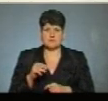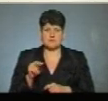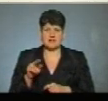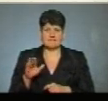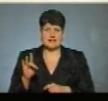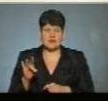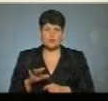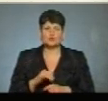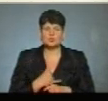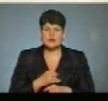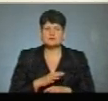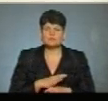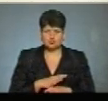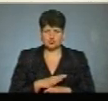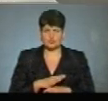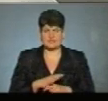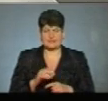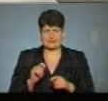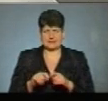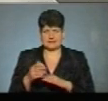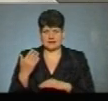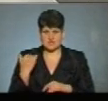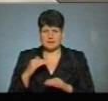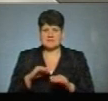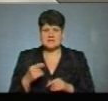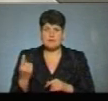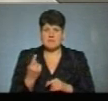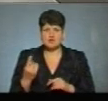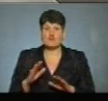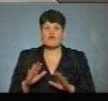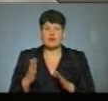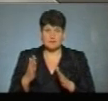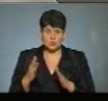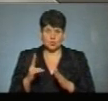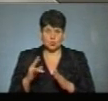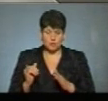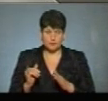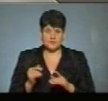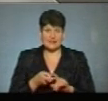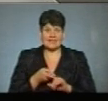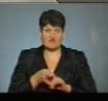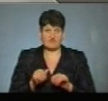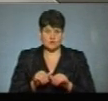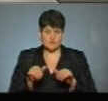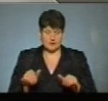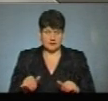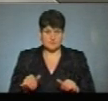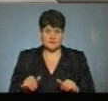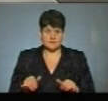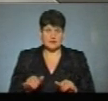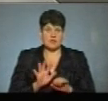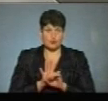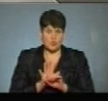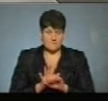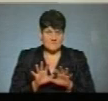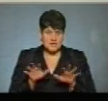використання по ПВР. Тобто ми користувалися, у нас були тести, проблем з тестами не було. Після першого випадку інфікування хворого